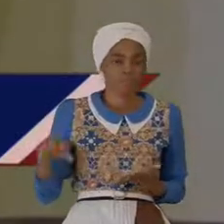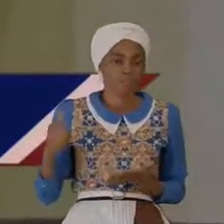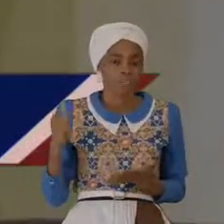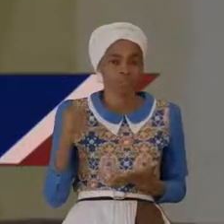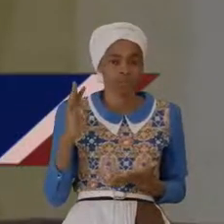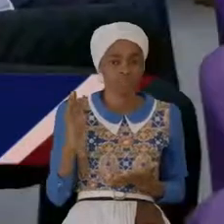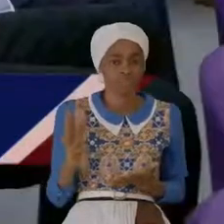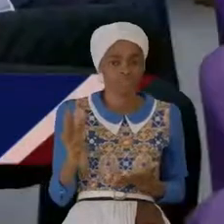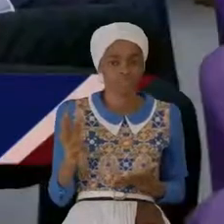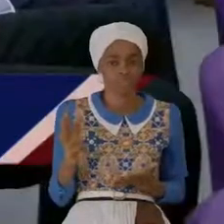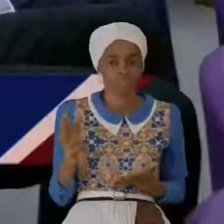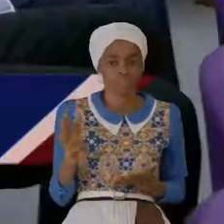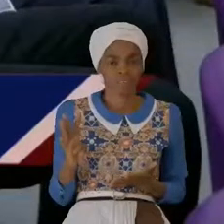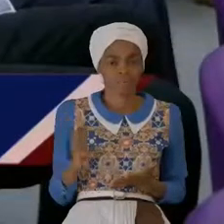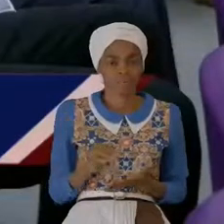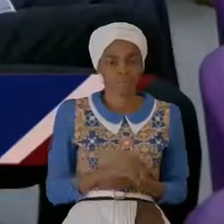Galates 5,